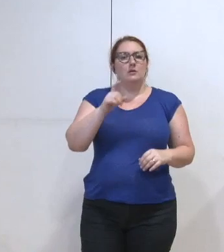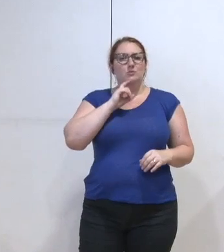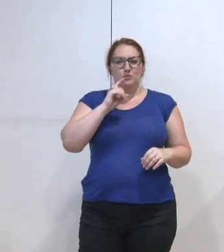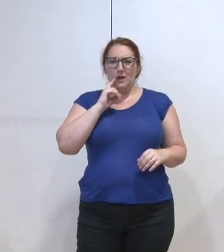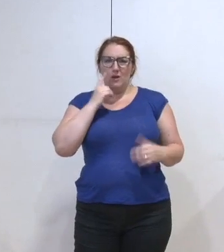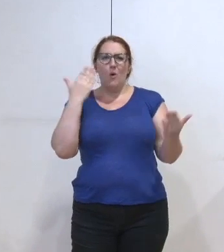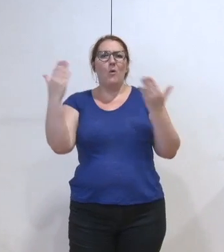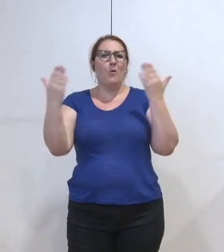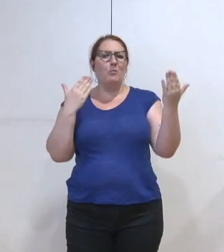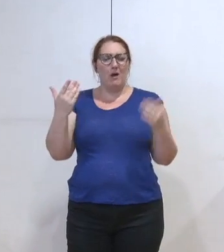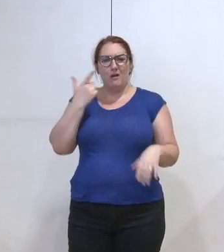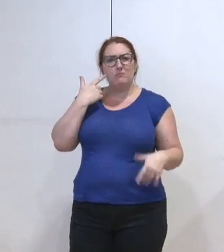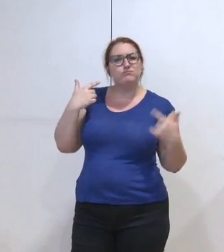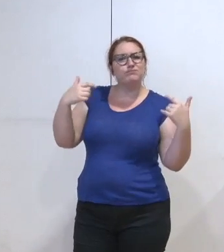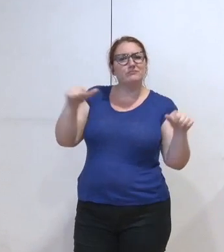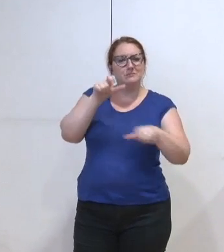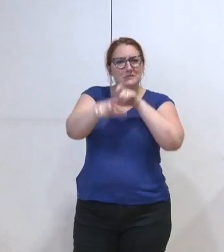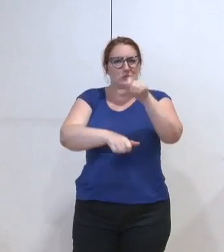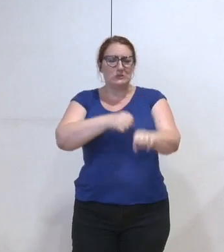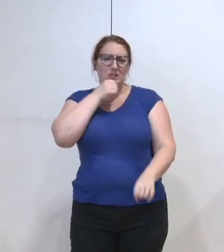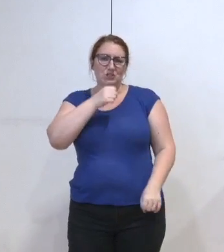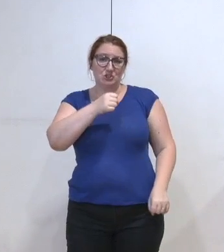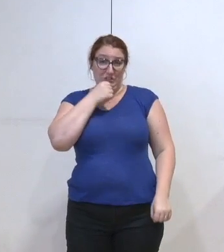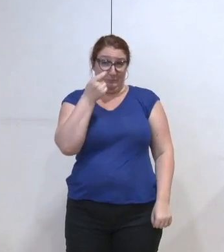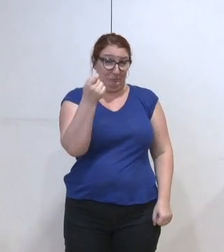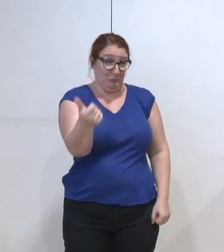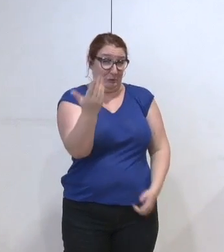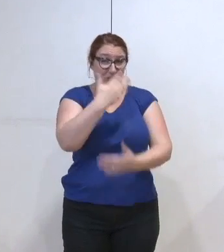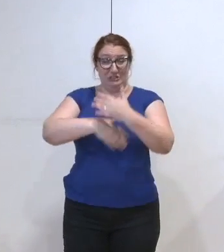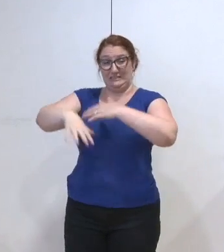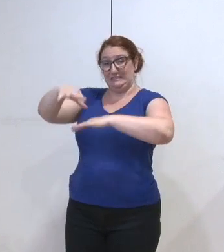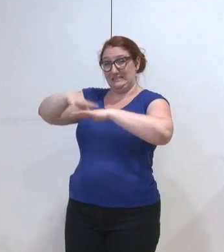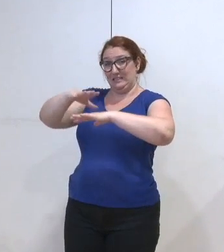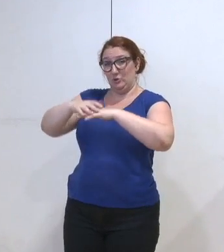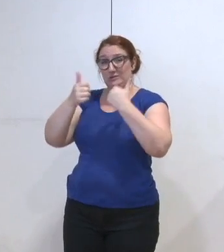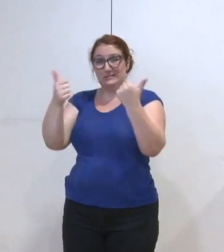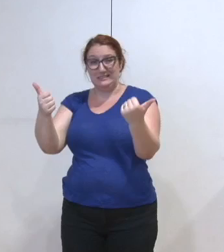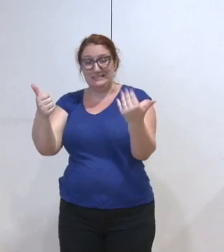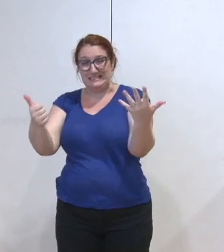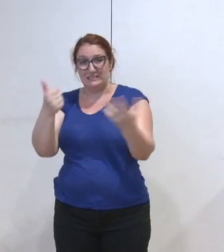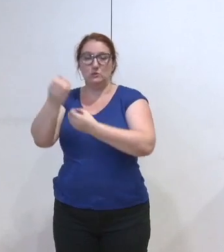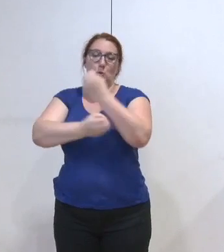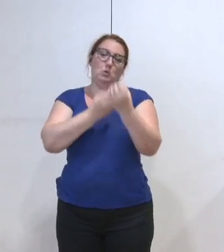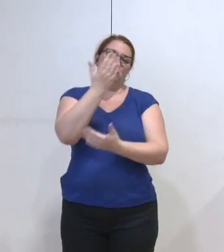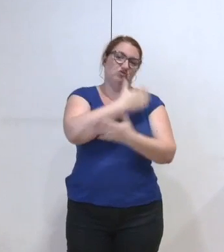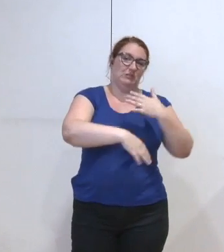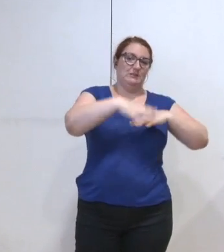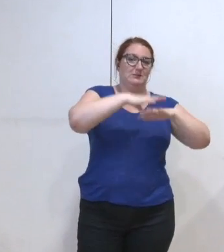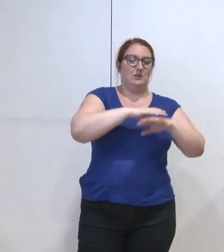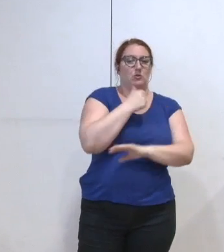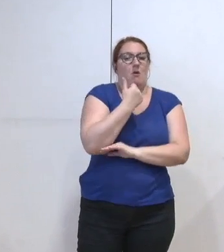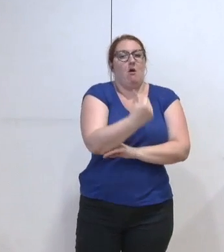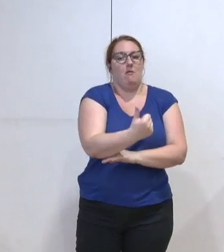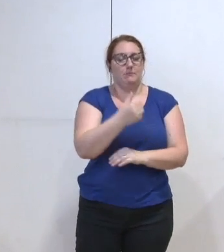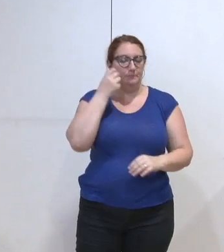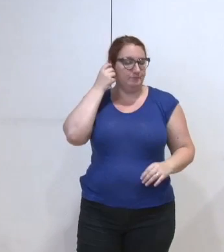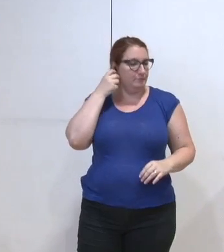sous-reésentation des personnes âgées dans le secteur 6 et le secteur 1 à noter que